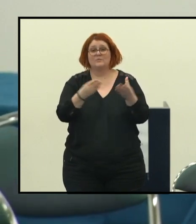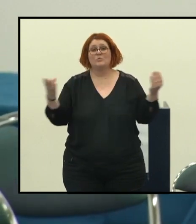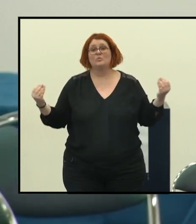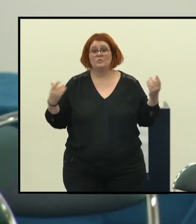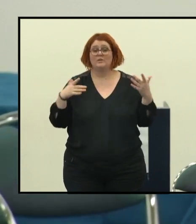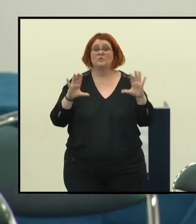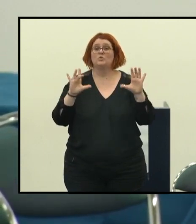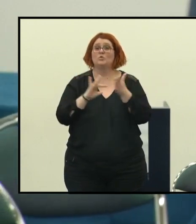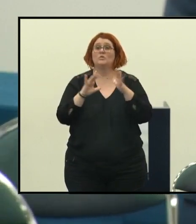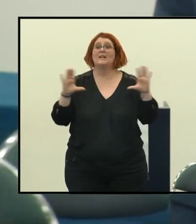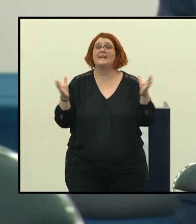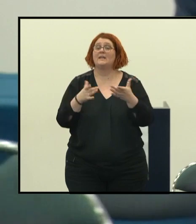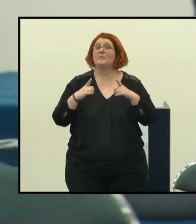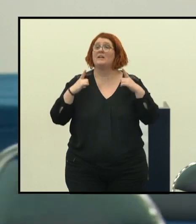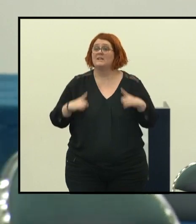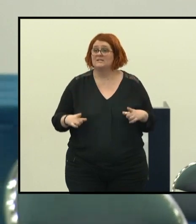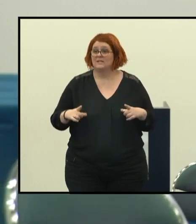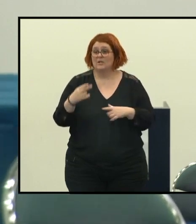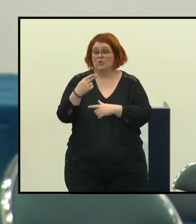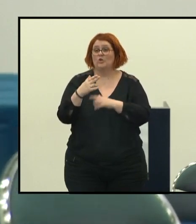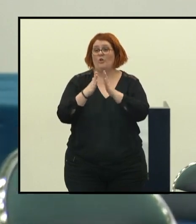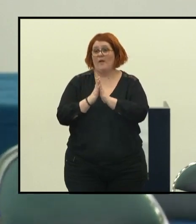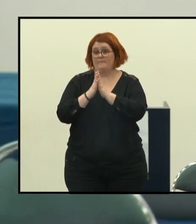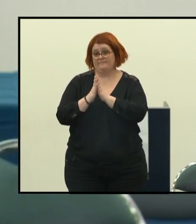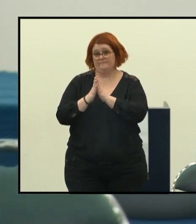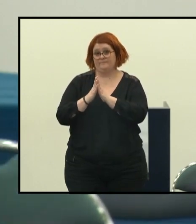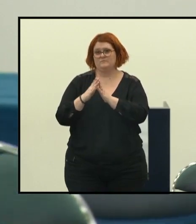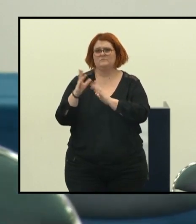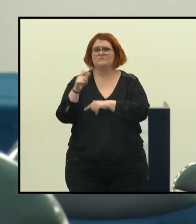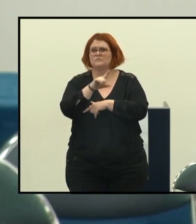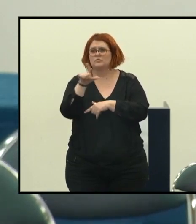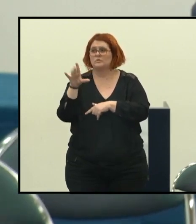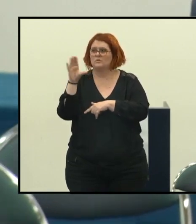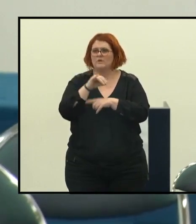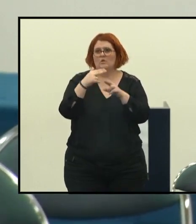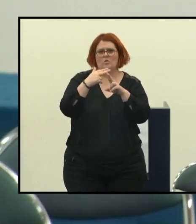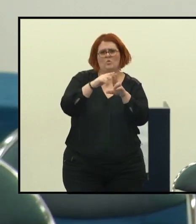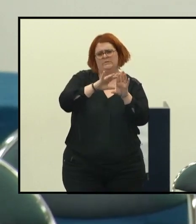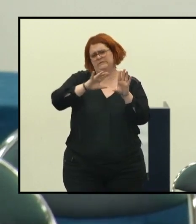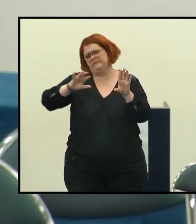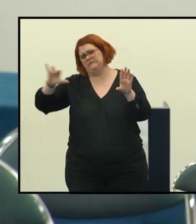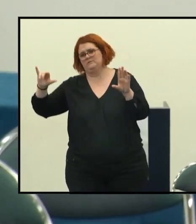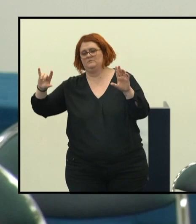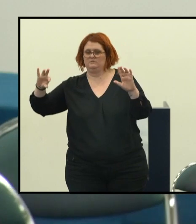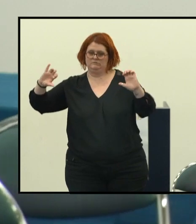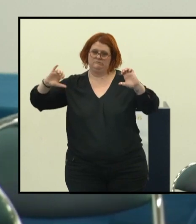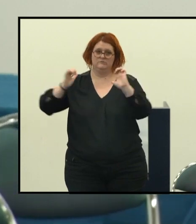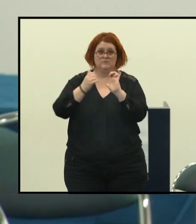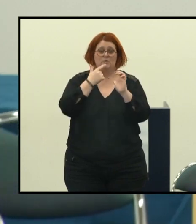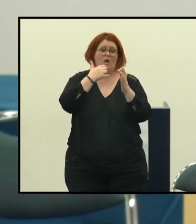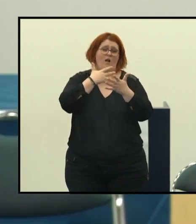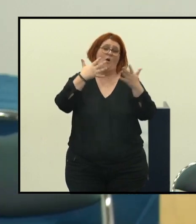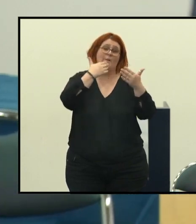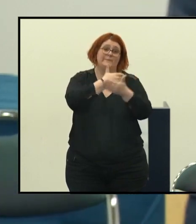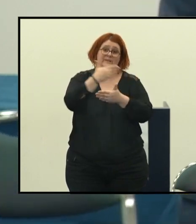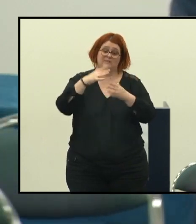lycée, donc Notre-Dame de la Compassion, Louise Elisabeth Mollet, je crois que j'ai rien oublié, c'est un grand nom. Voilà. Donc un grand merci à